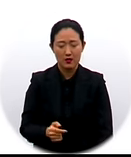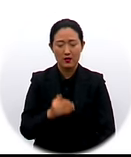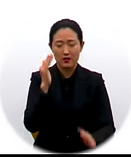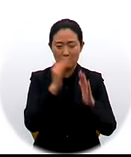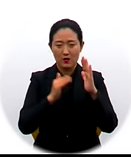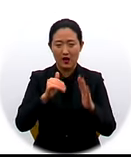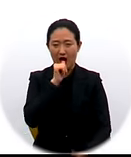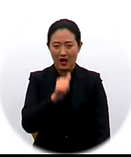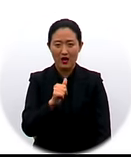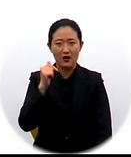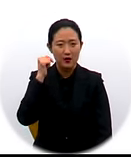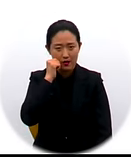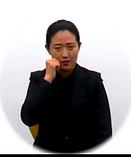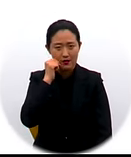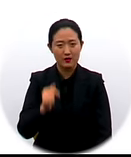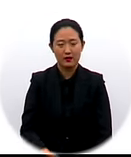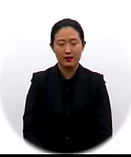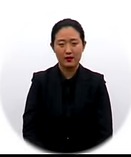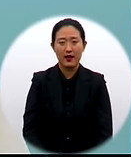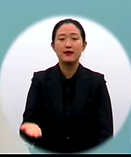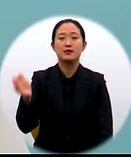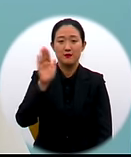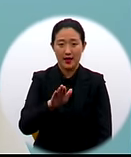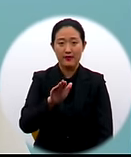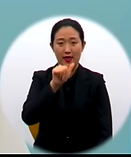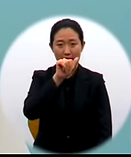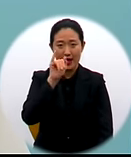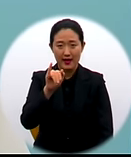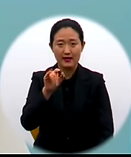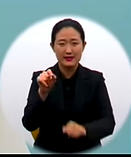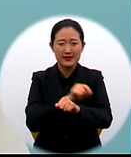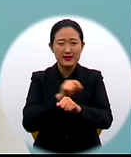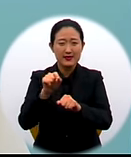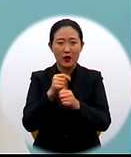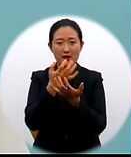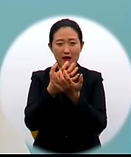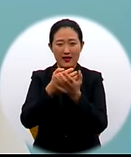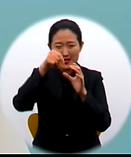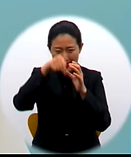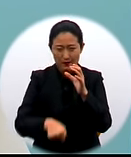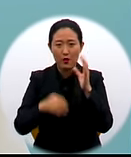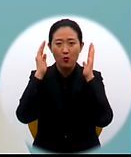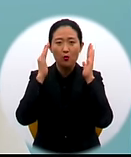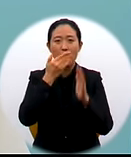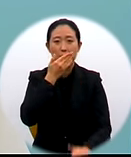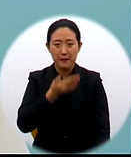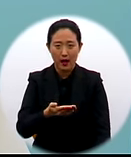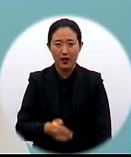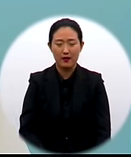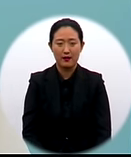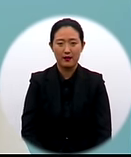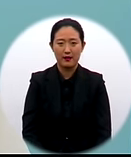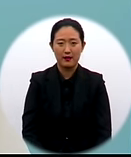이건 명확합니다. 절대 뛰어넘을 수 없어요. 그만큼의 방대한 데이터를 볼 수 없죠. 하지만 AI는 어떤 특정 데이터에 대해서는 굉장히 깊게